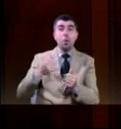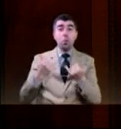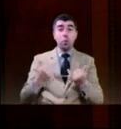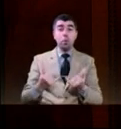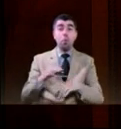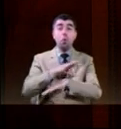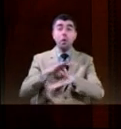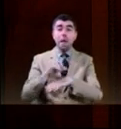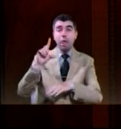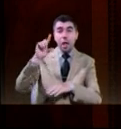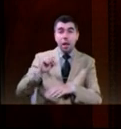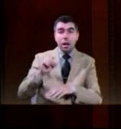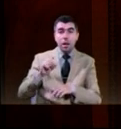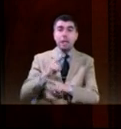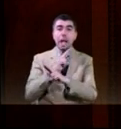كيدخل قليل،